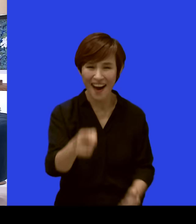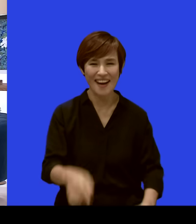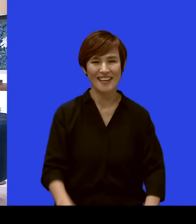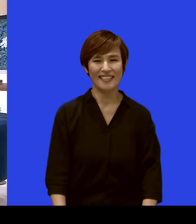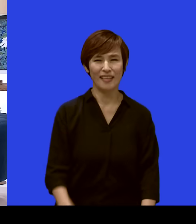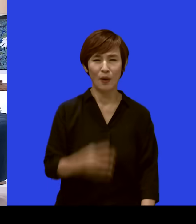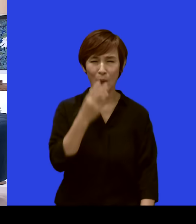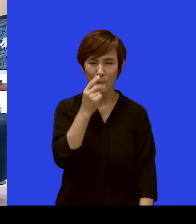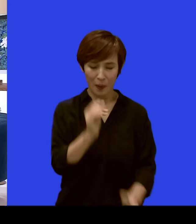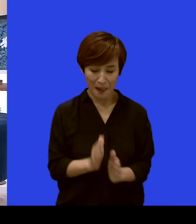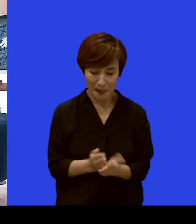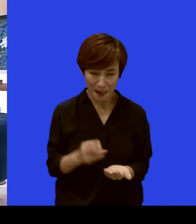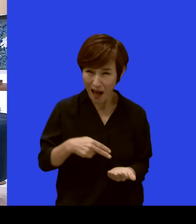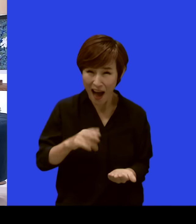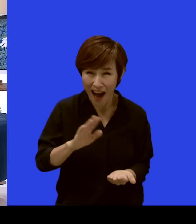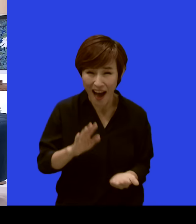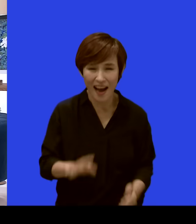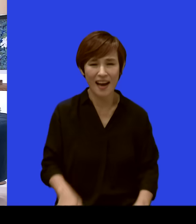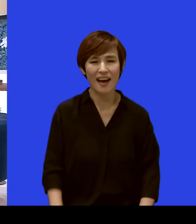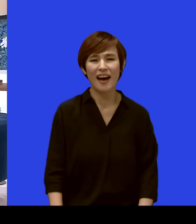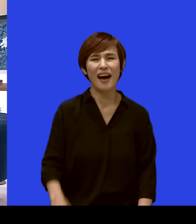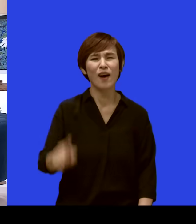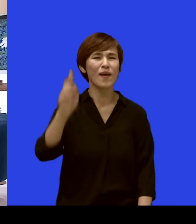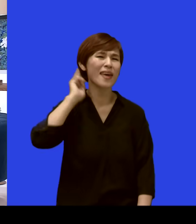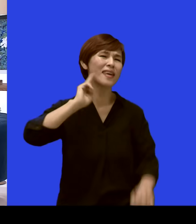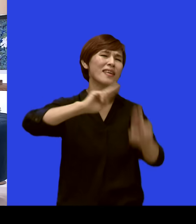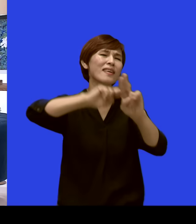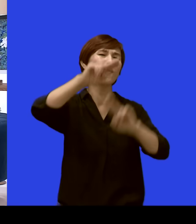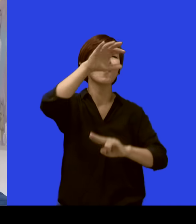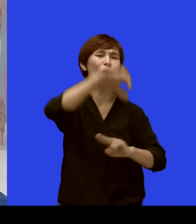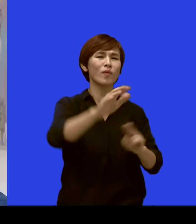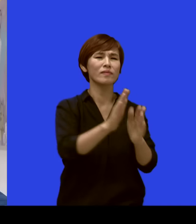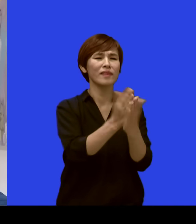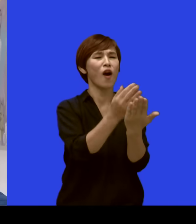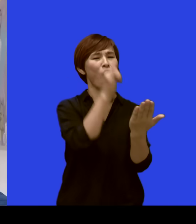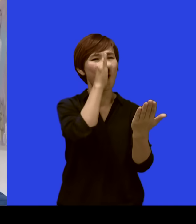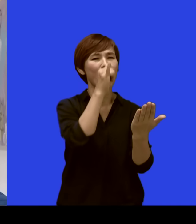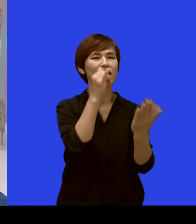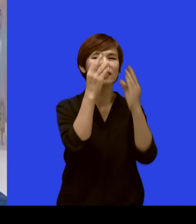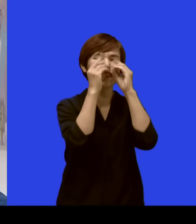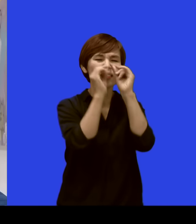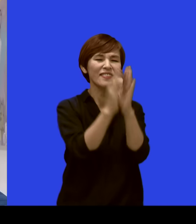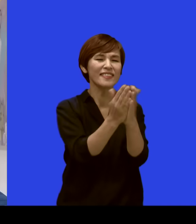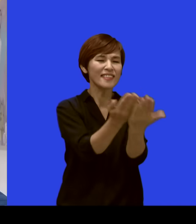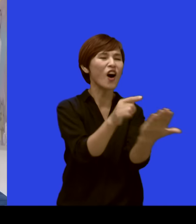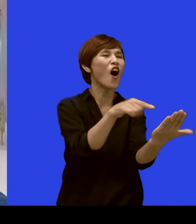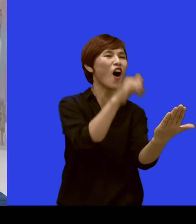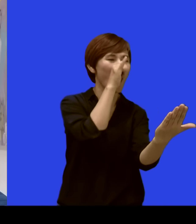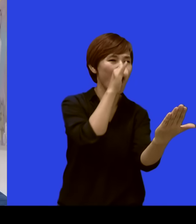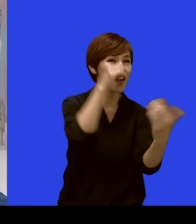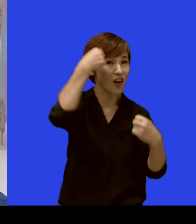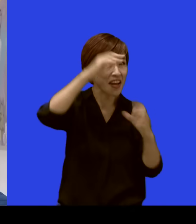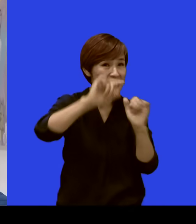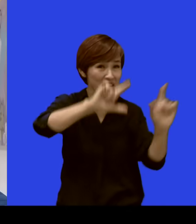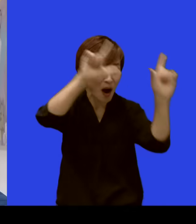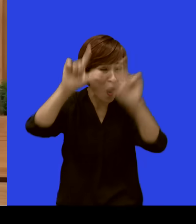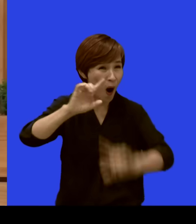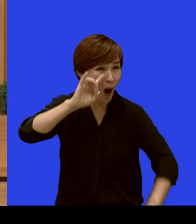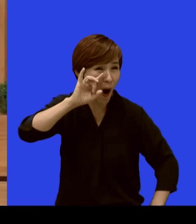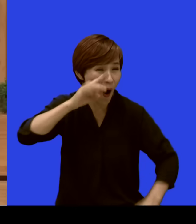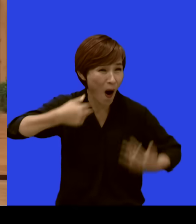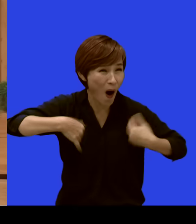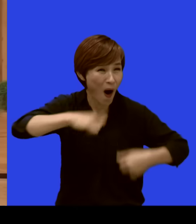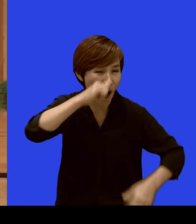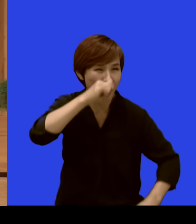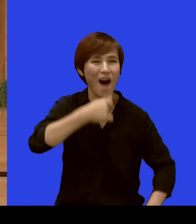약간 몰래 봐야 되는. 근데 거기 이박서 가면 있잖아요. 네. 그래서 저는 이제 그런 그 연예인들의 삶이 되게